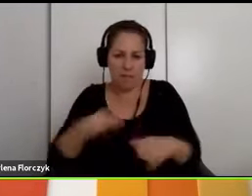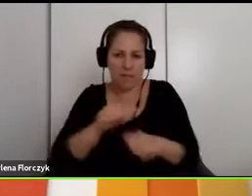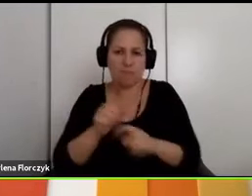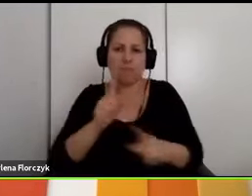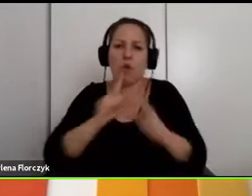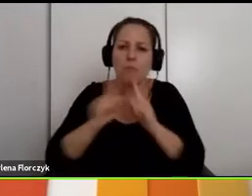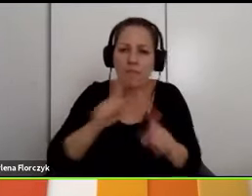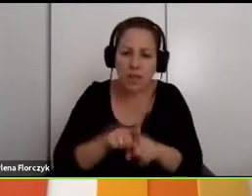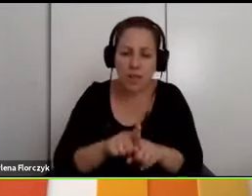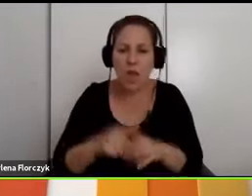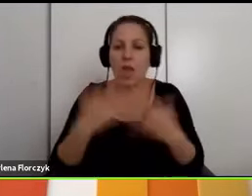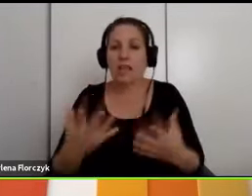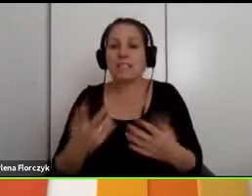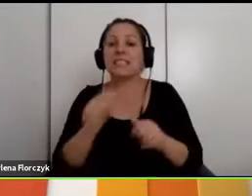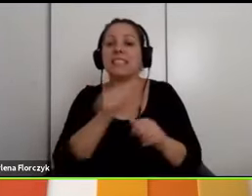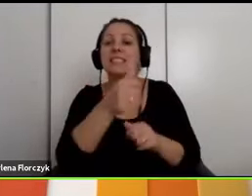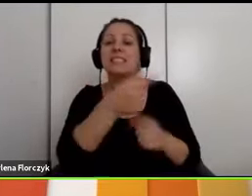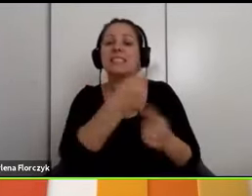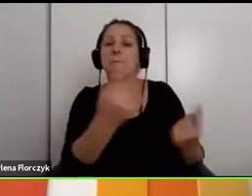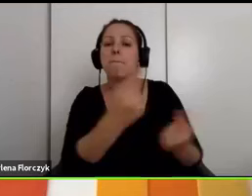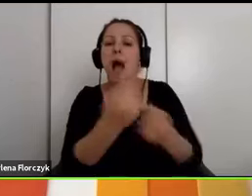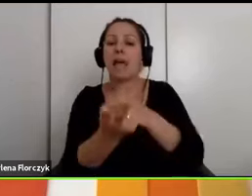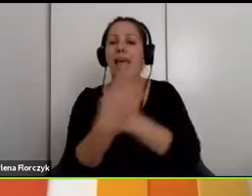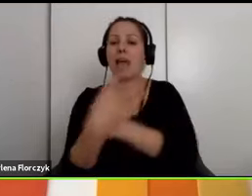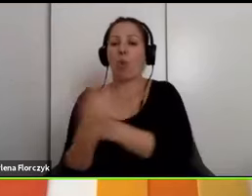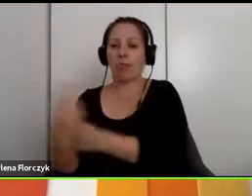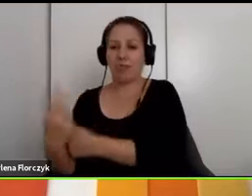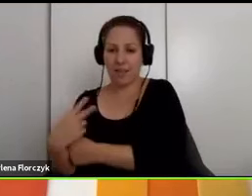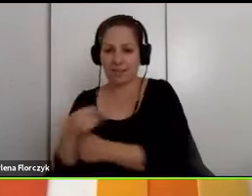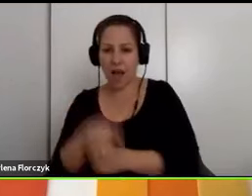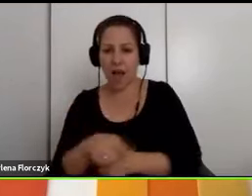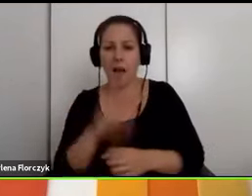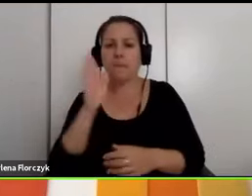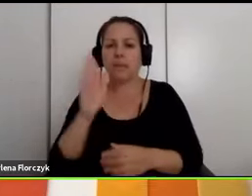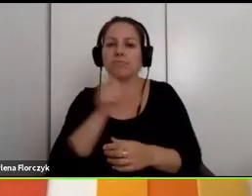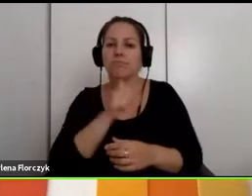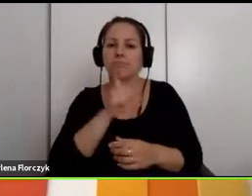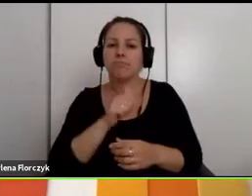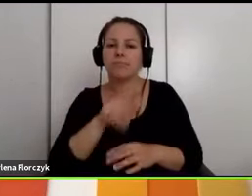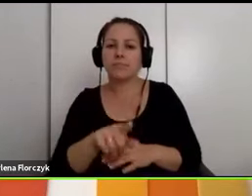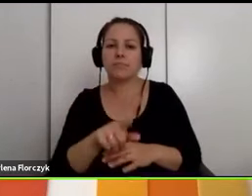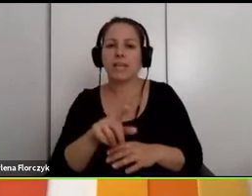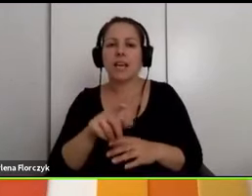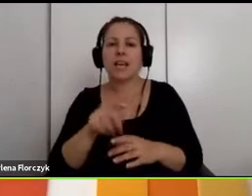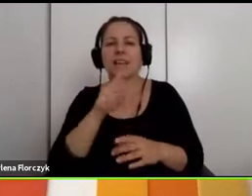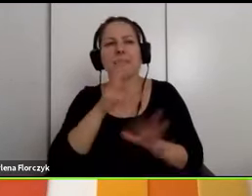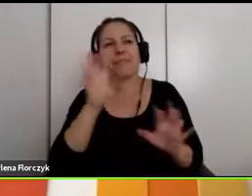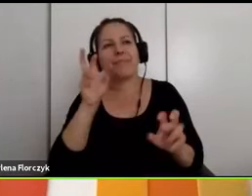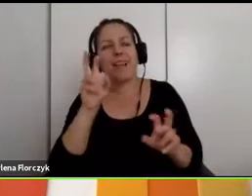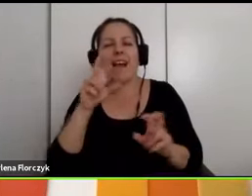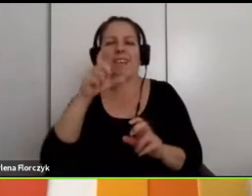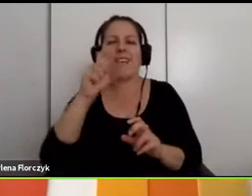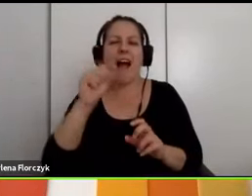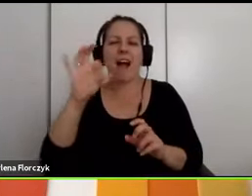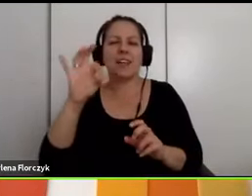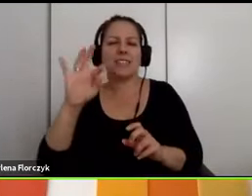Plus, jeżeli chodzi o samą rekrutację, my prowadzimy rekrutację w taki sposób, próbując się uchronić od castingów, od